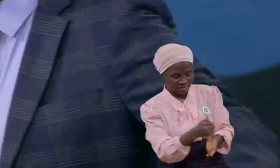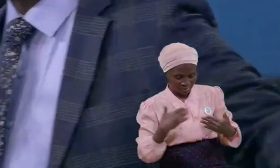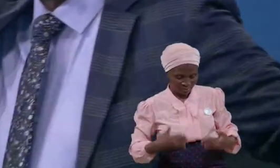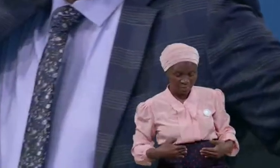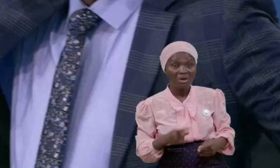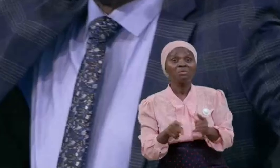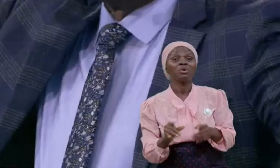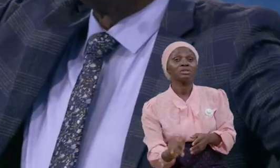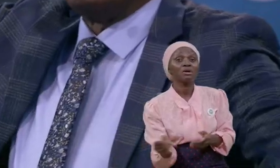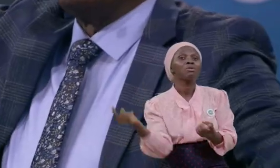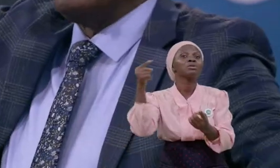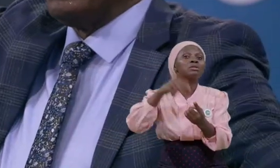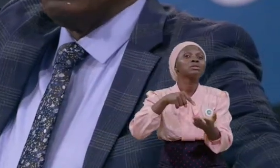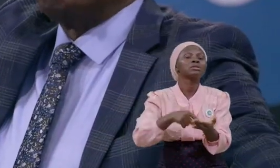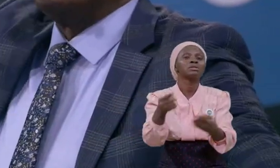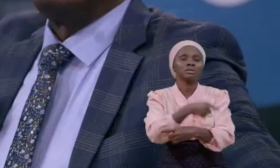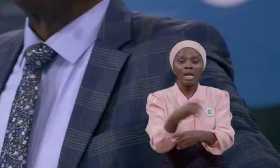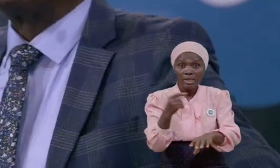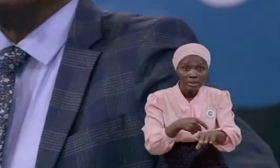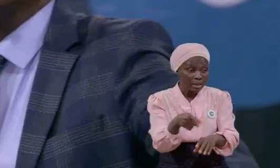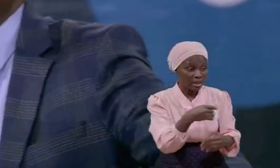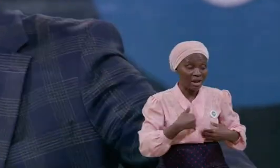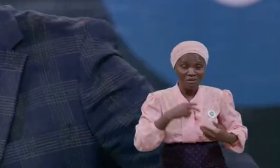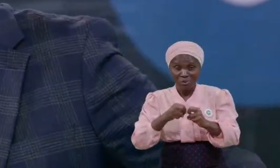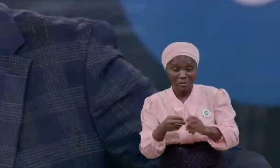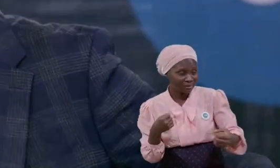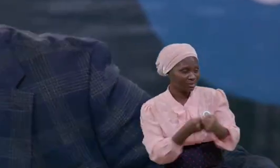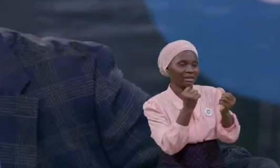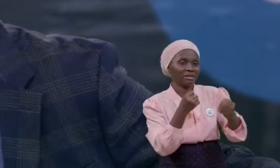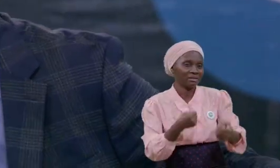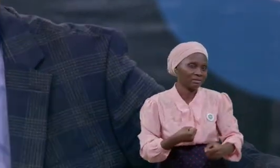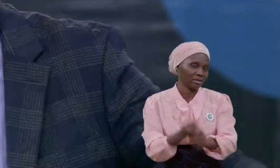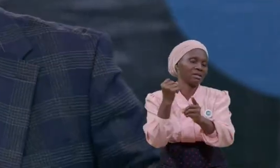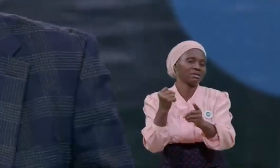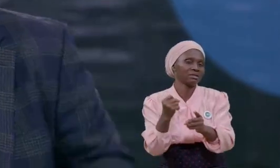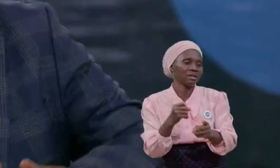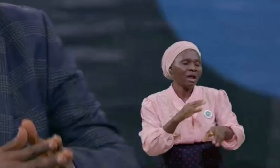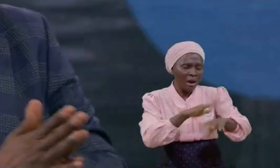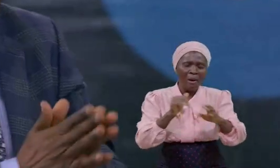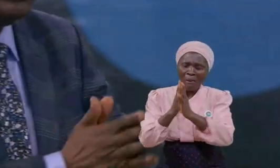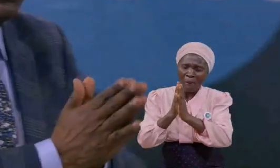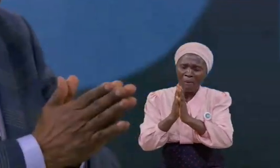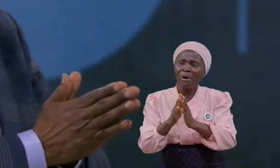ont le défi, un problème, ils invoquent le nom de Jésus. Cependant,